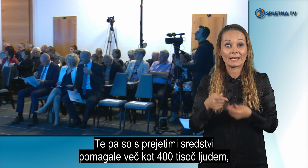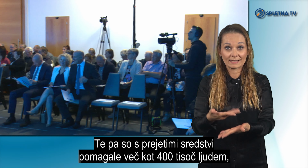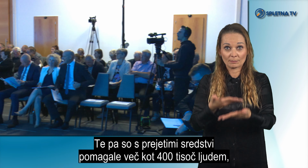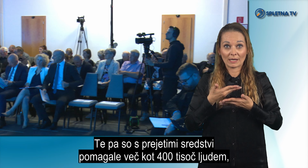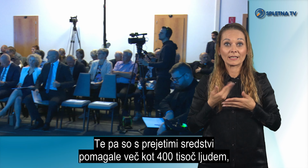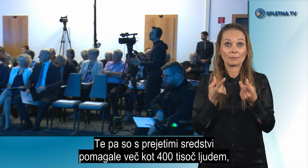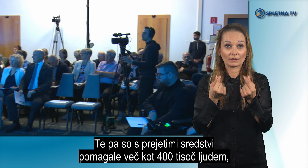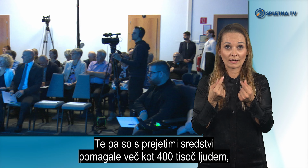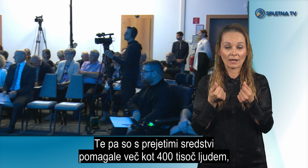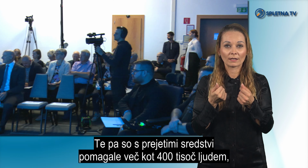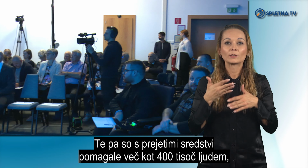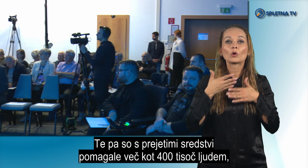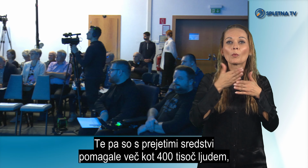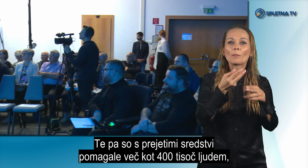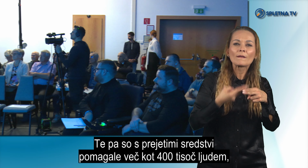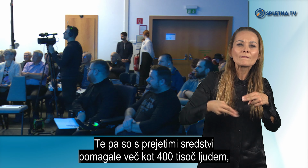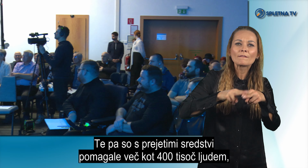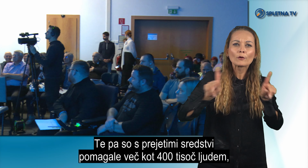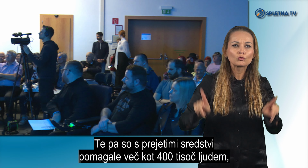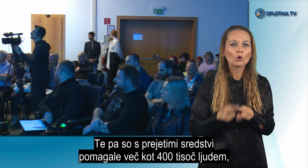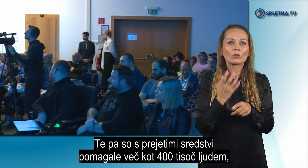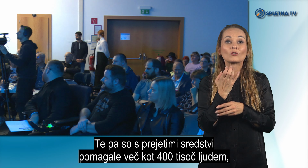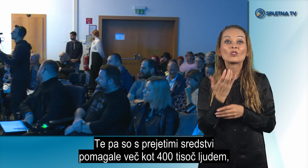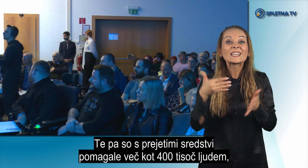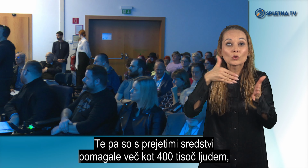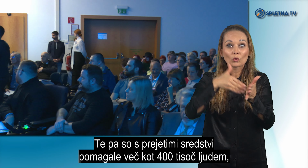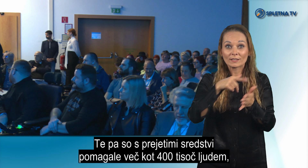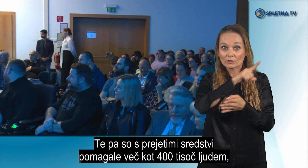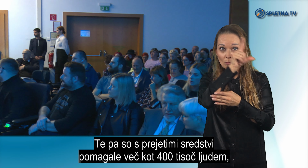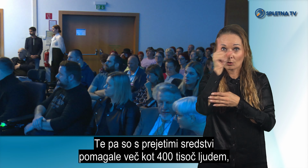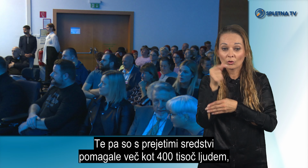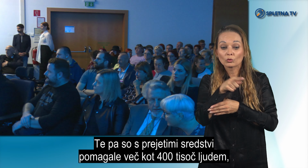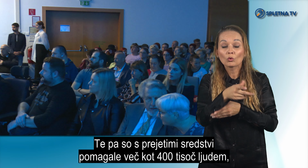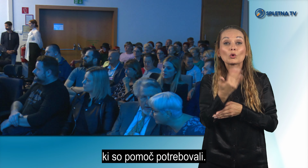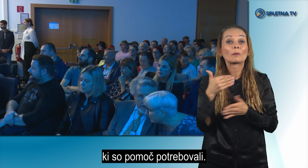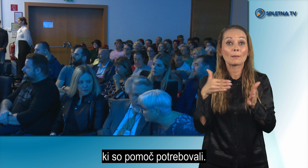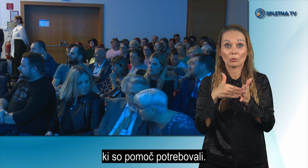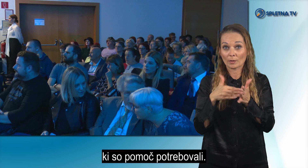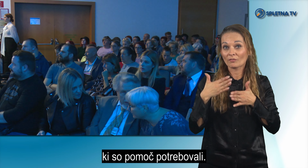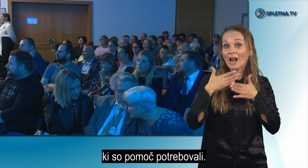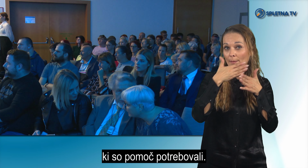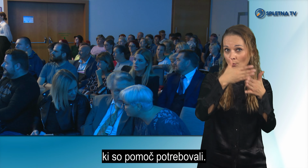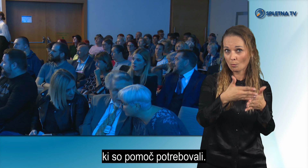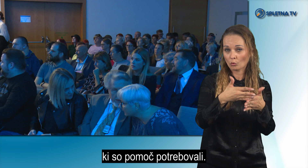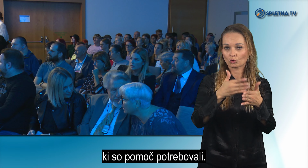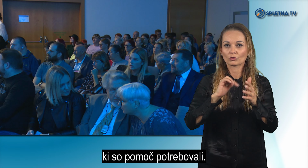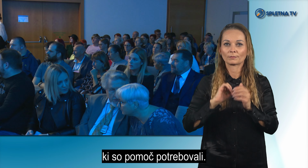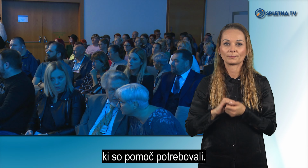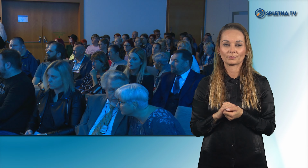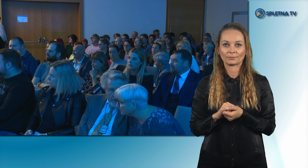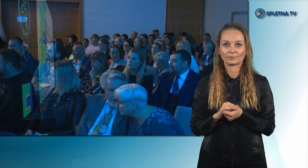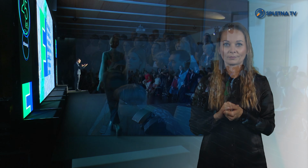Te pa so s sprejetimi sredstvi pomagale več kot 400 tisoč ljudem, ki so pomoč potrebovali.